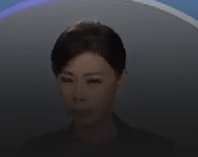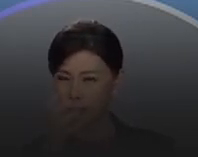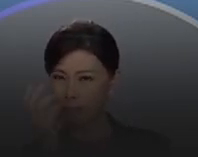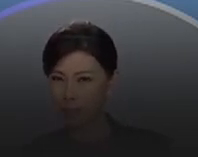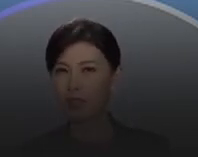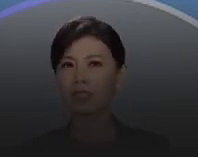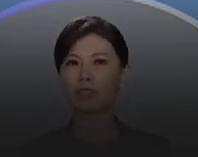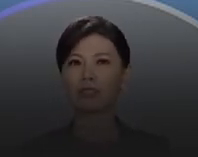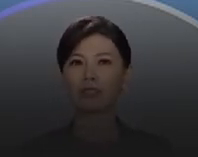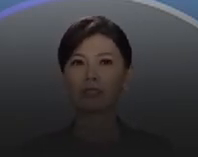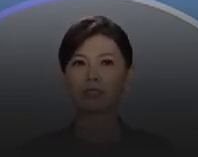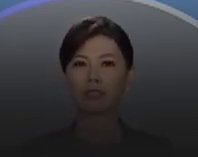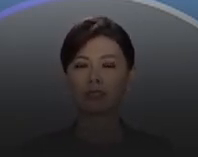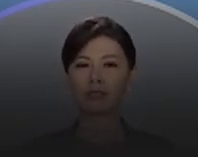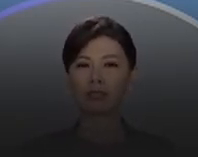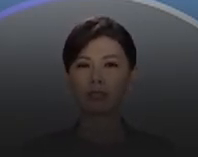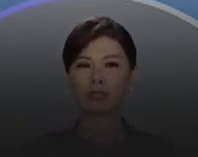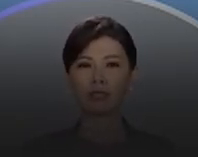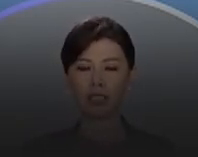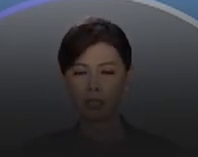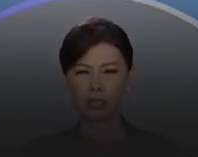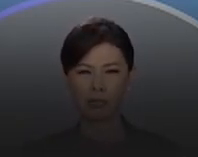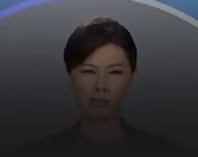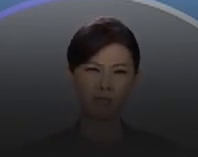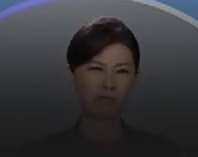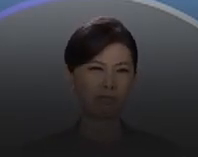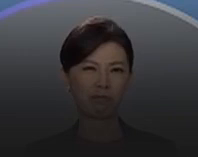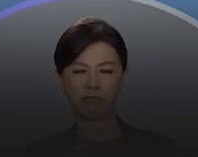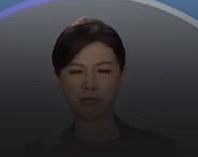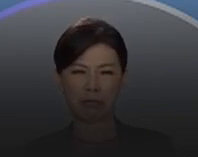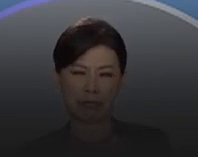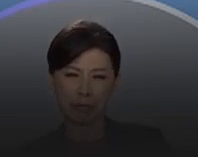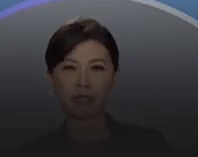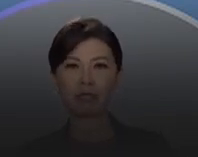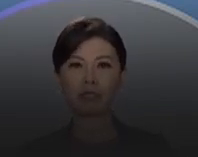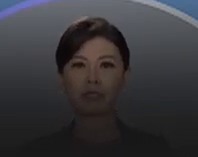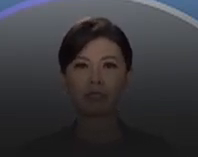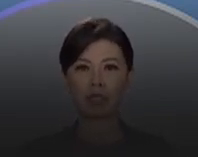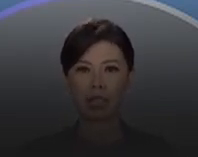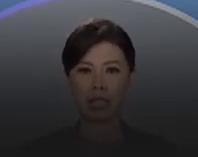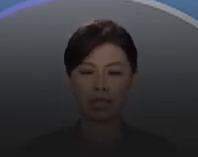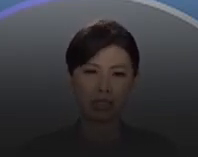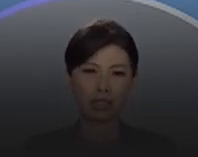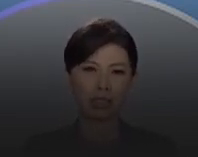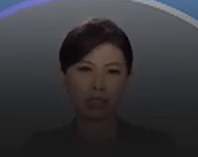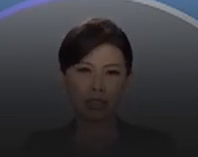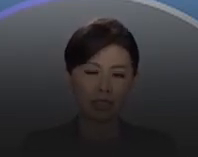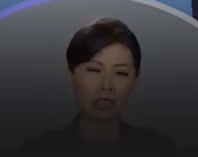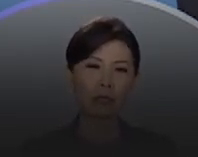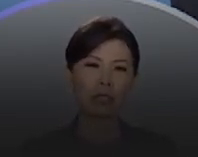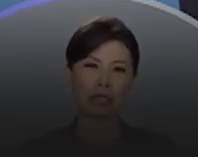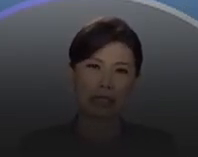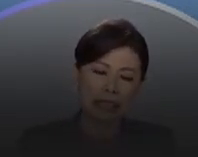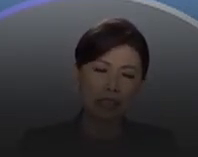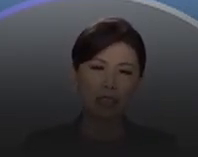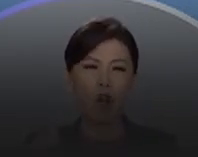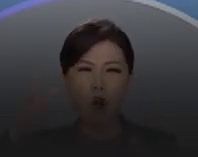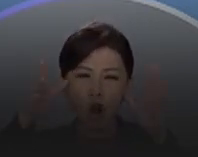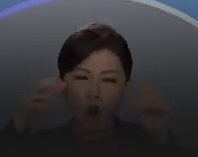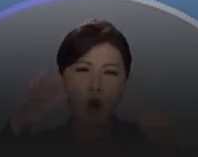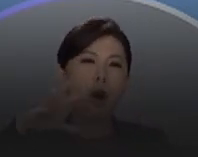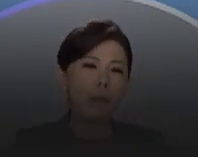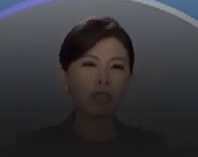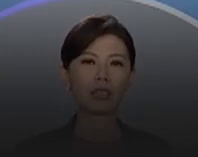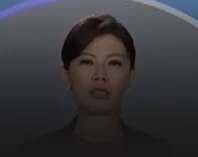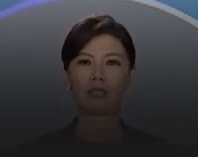它，而且要看不起它。知识分子这些记者良心被狗吃掉了。劳